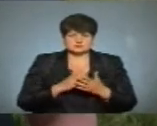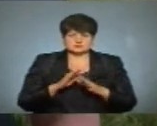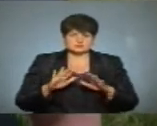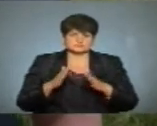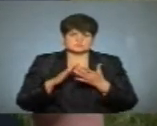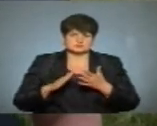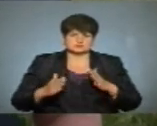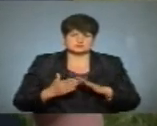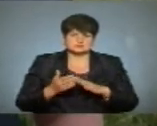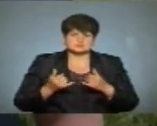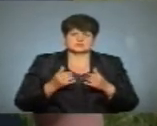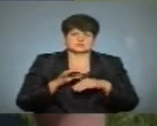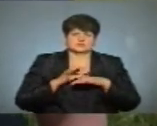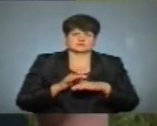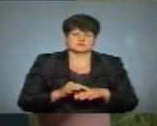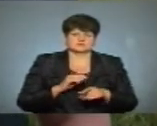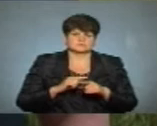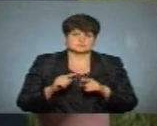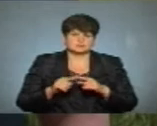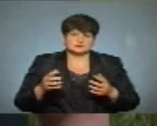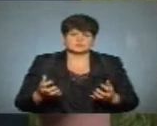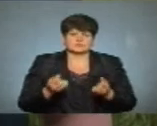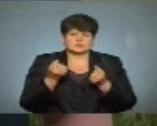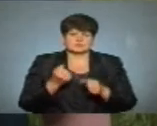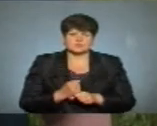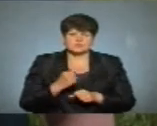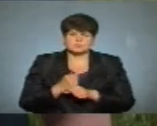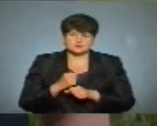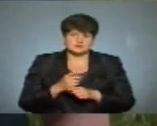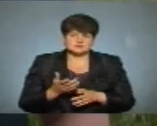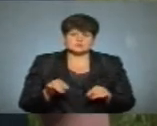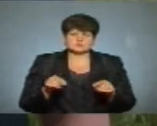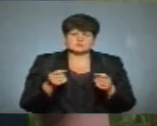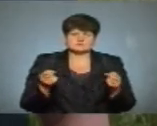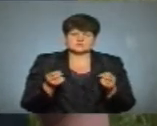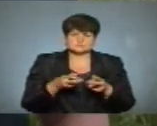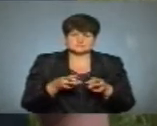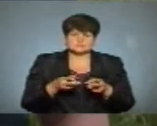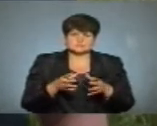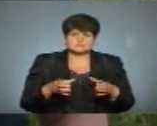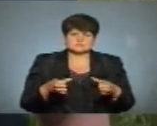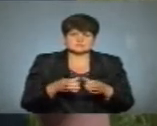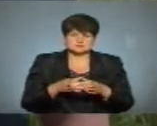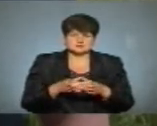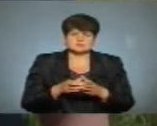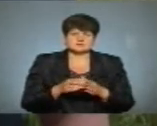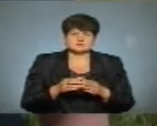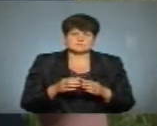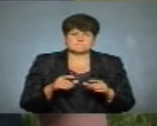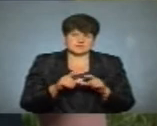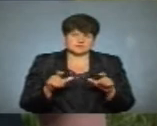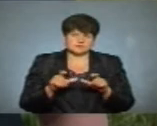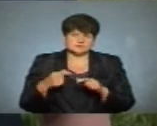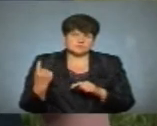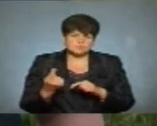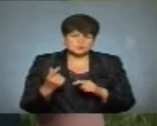надзвичайних ситуацій для проведення невідкладних аварійно-рятувальних робіт. Створений спеціалізований зведений загін з підрозділів області,